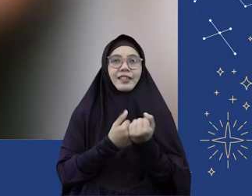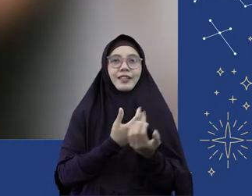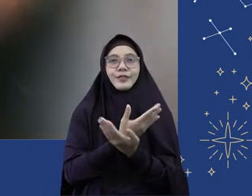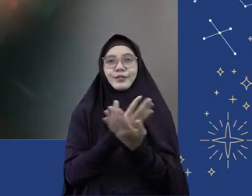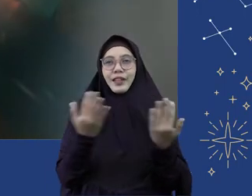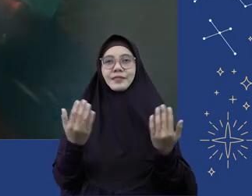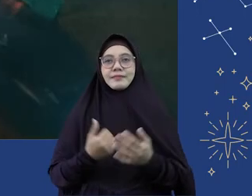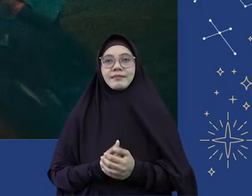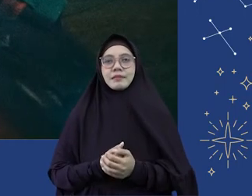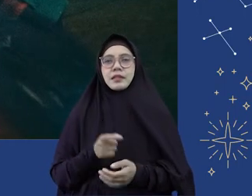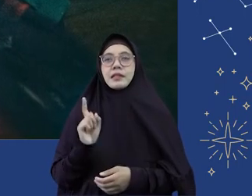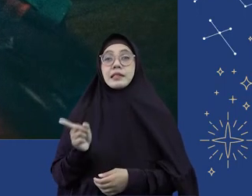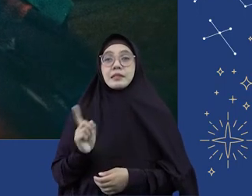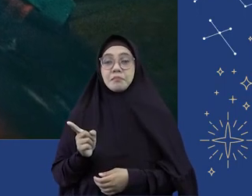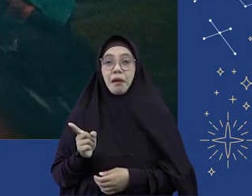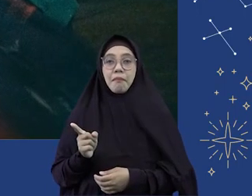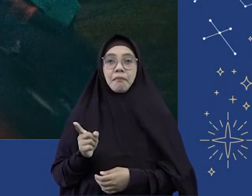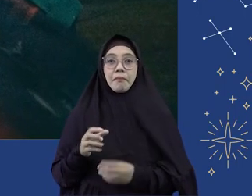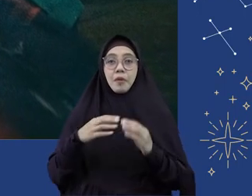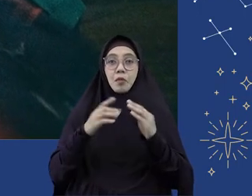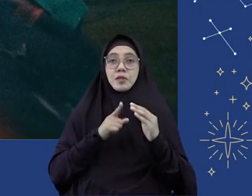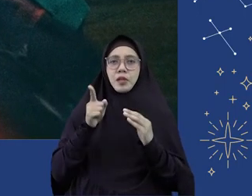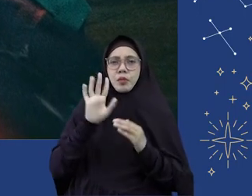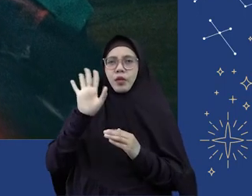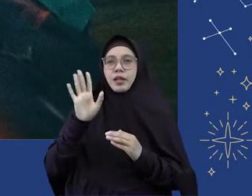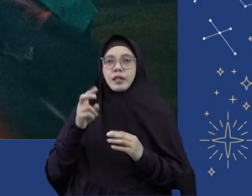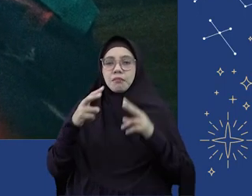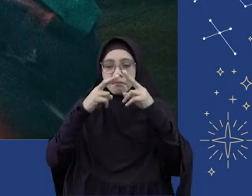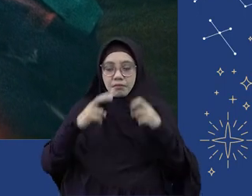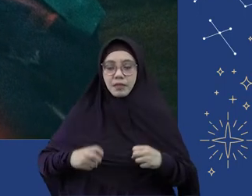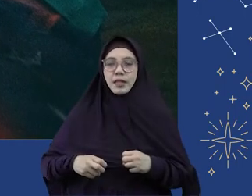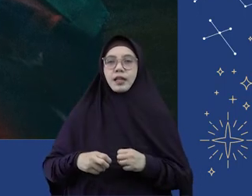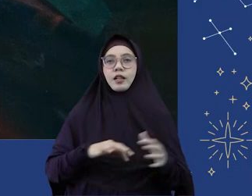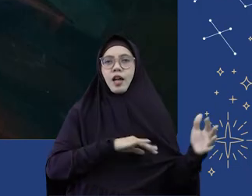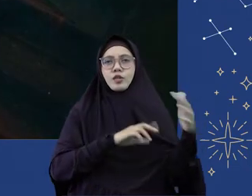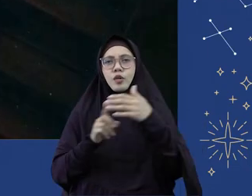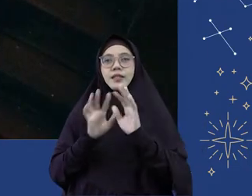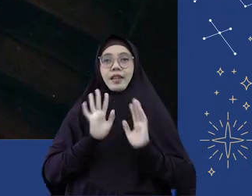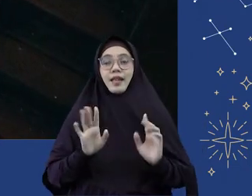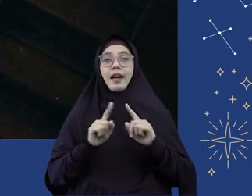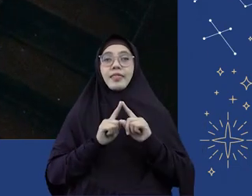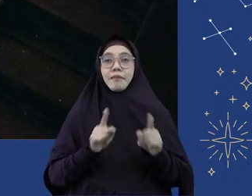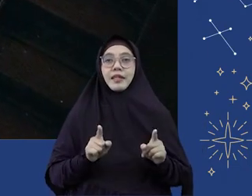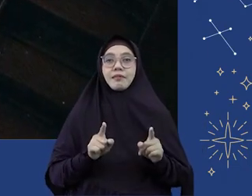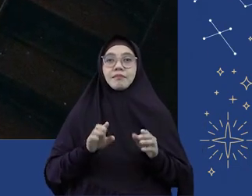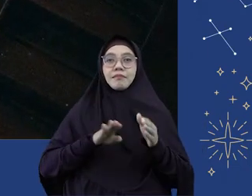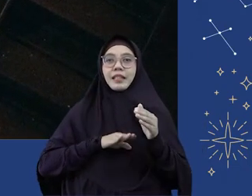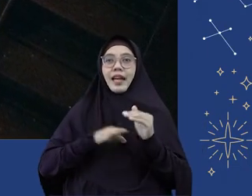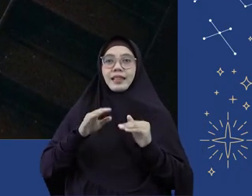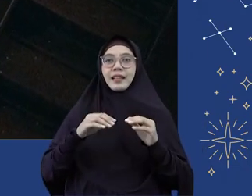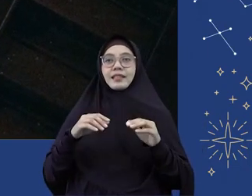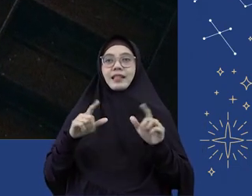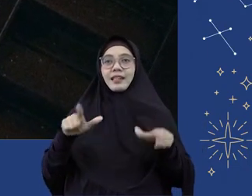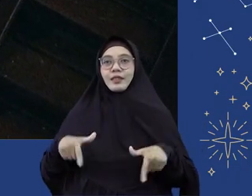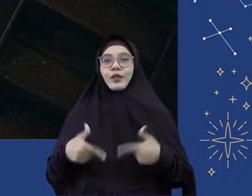karena keberadaan observatorium tidak hanya untuk meluaskan dan memajukan pengetahuan tetapi juga meningkatkan standar hidup